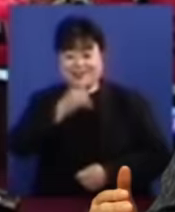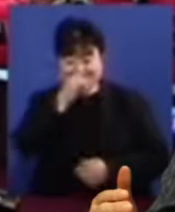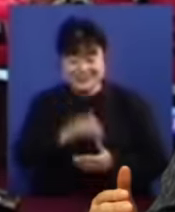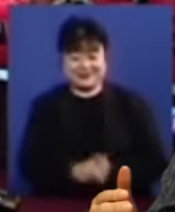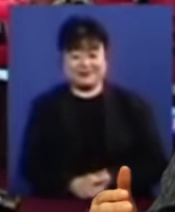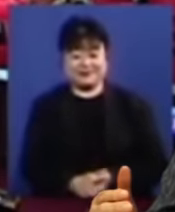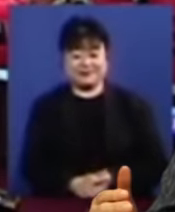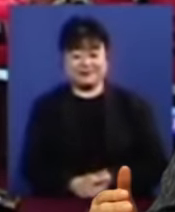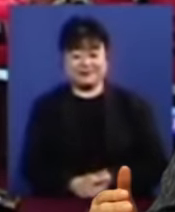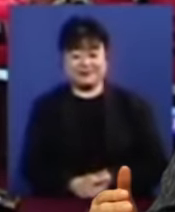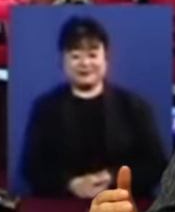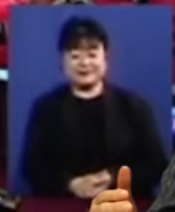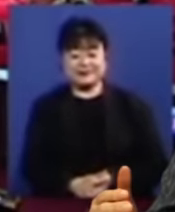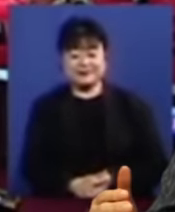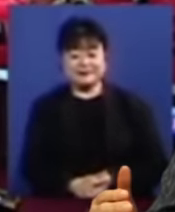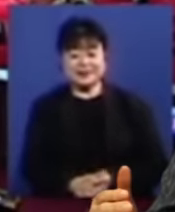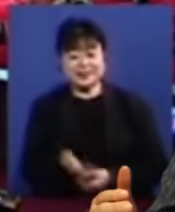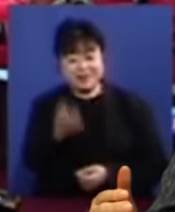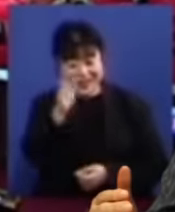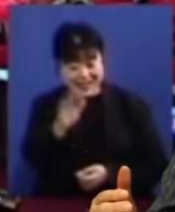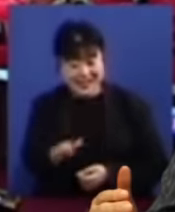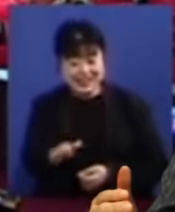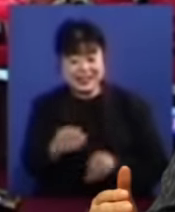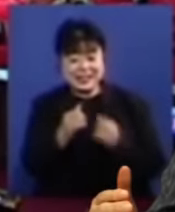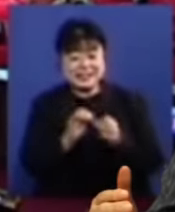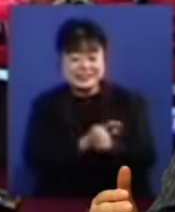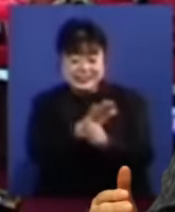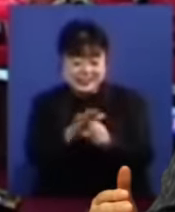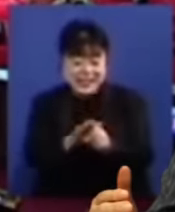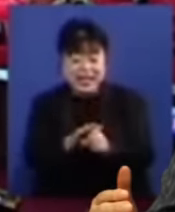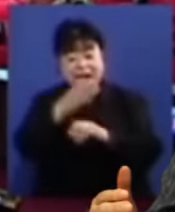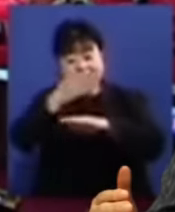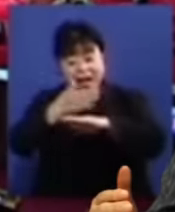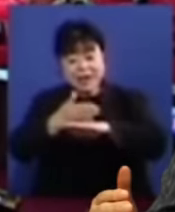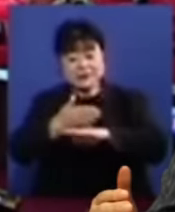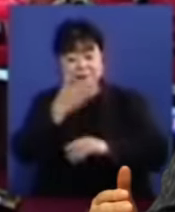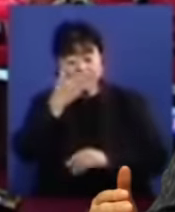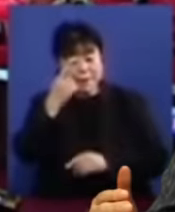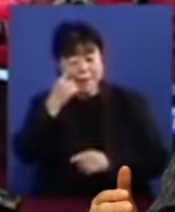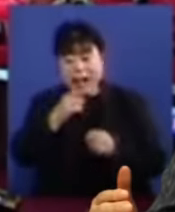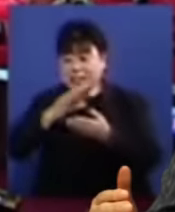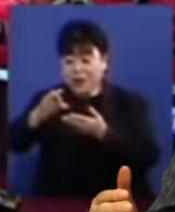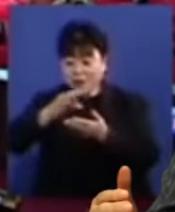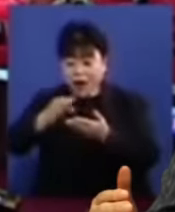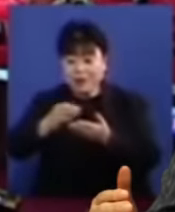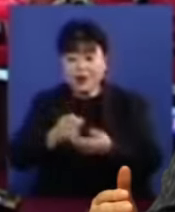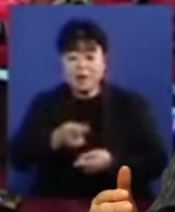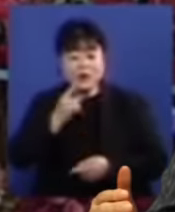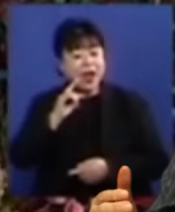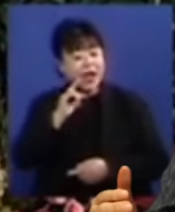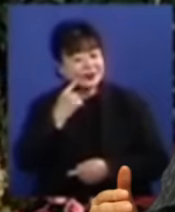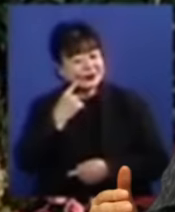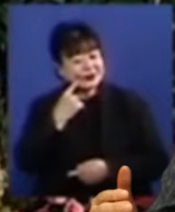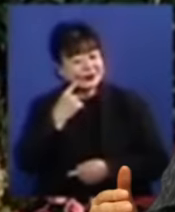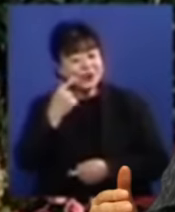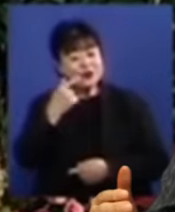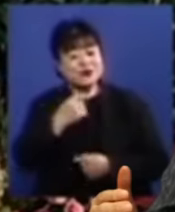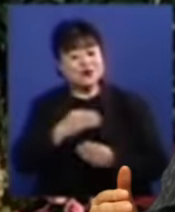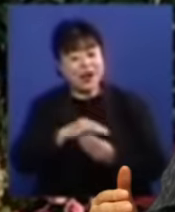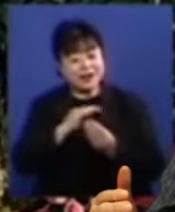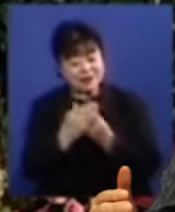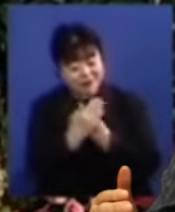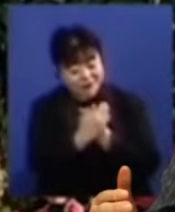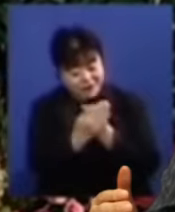것입니다. 그러나 사랑하고 감사하며 긍정적인 말을 하면 물은 아름다운 육각형의 결정체가